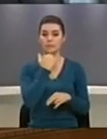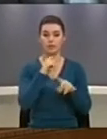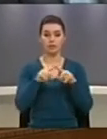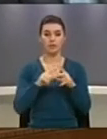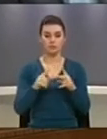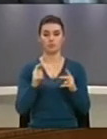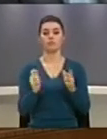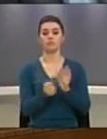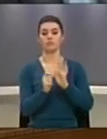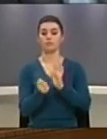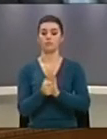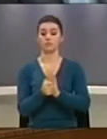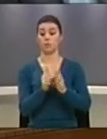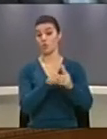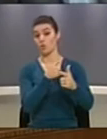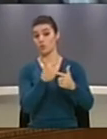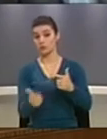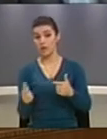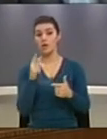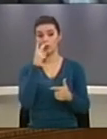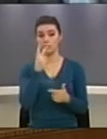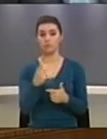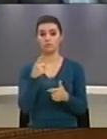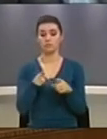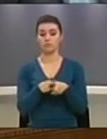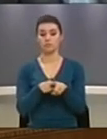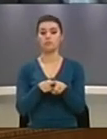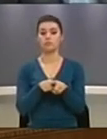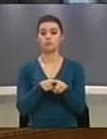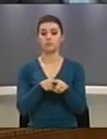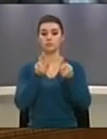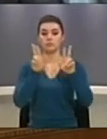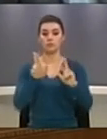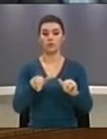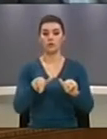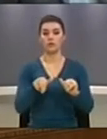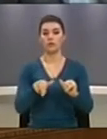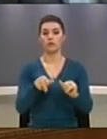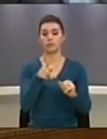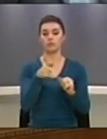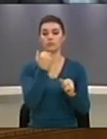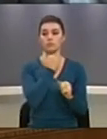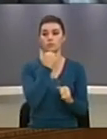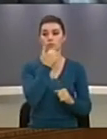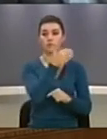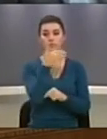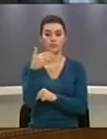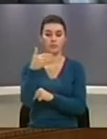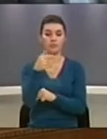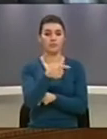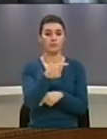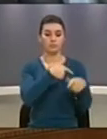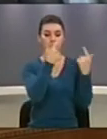procesit privatizimi, aq më tepër kur dihet që një konsenzus, një bazë më e gjerë e konsenzusit publik për sa i përket privatizimit do